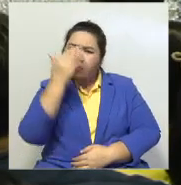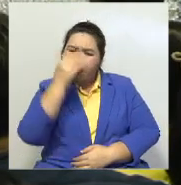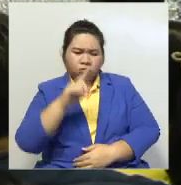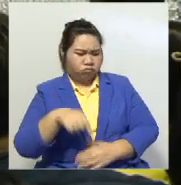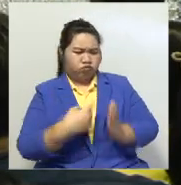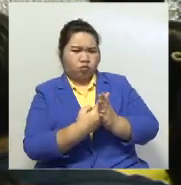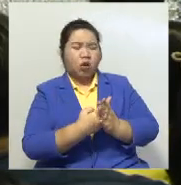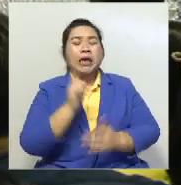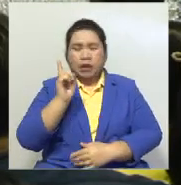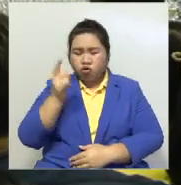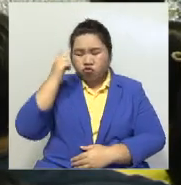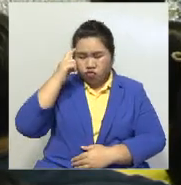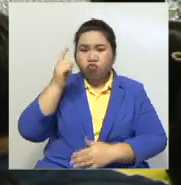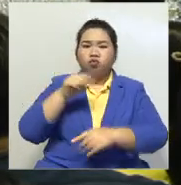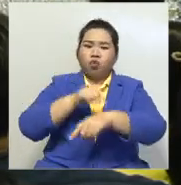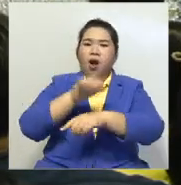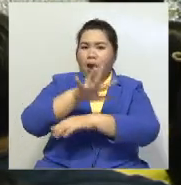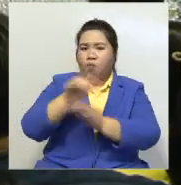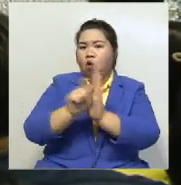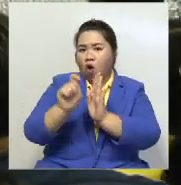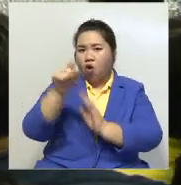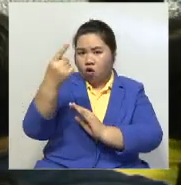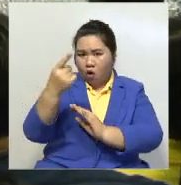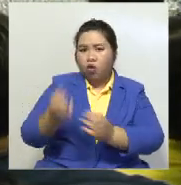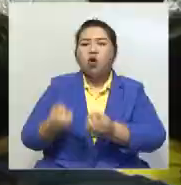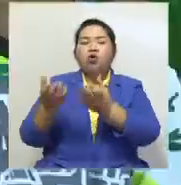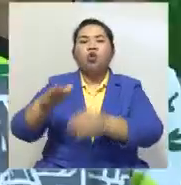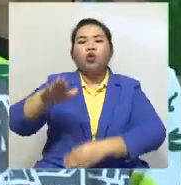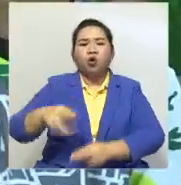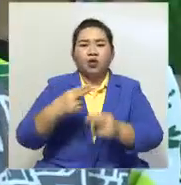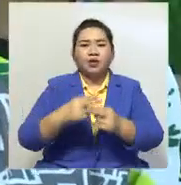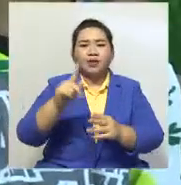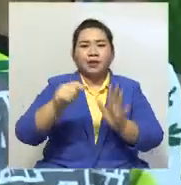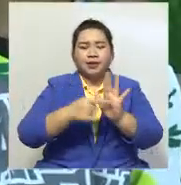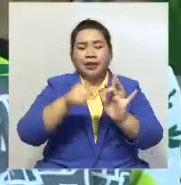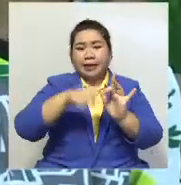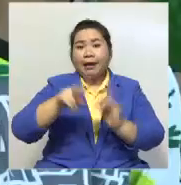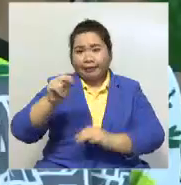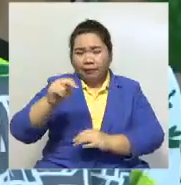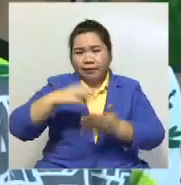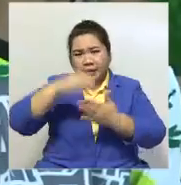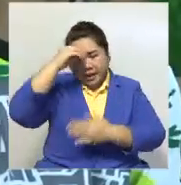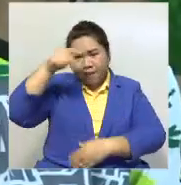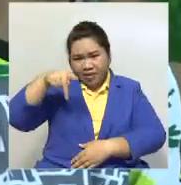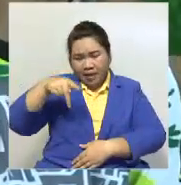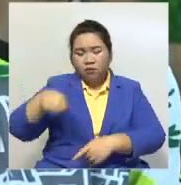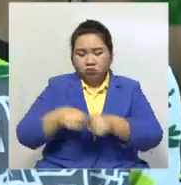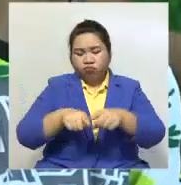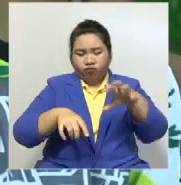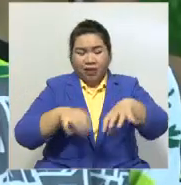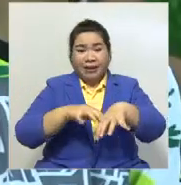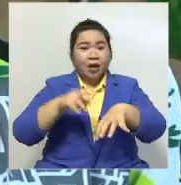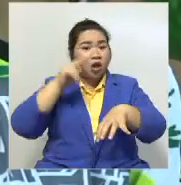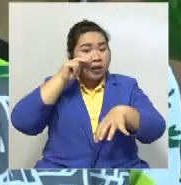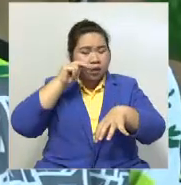าต้องออกมาก่อน5โมงครับเพราะว่าจะไปส่งน้องต้านไปเรียนพิเศษคือมาถึงที่เนินนมสาวอยู่ด้านล่างของเนินนมสาว ครับ ม